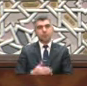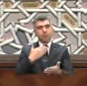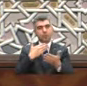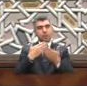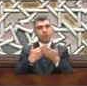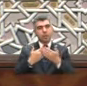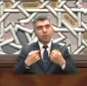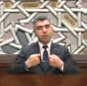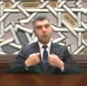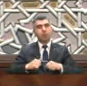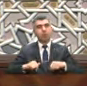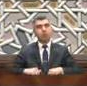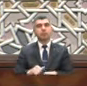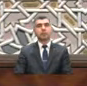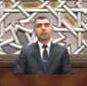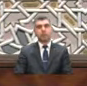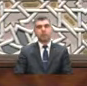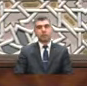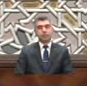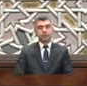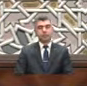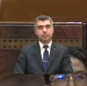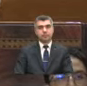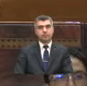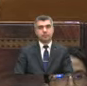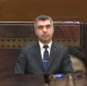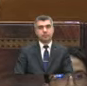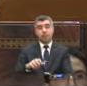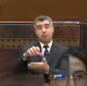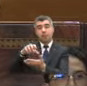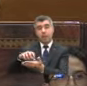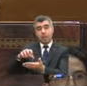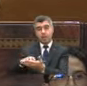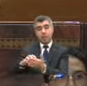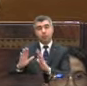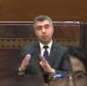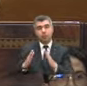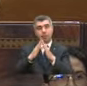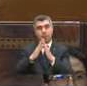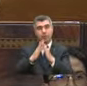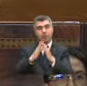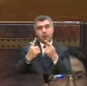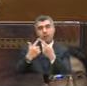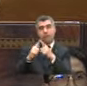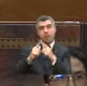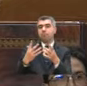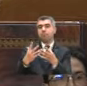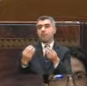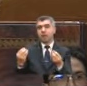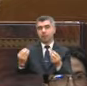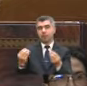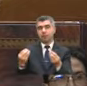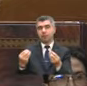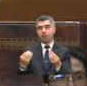شكرا السيدة الرئيسة. السيد الوزير، المناطق الجبلية السيد الوزير تعاني من عدة نواقص. فك